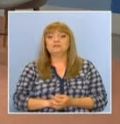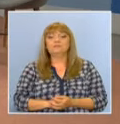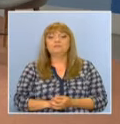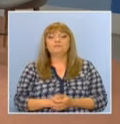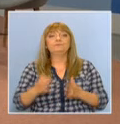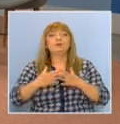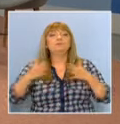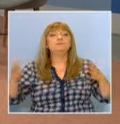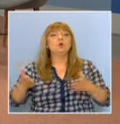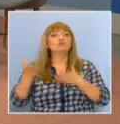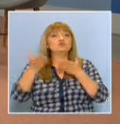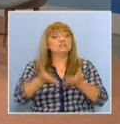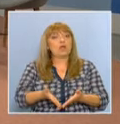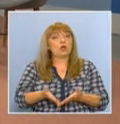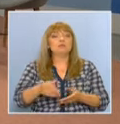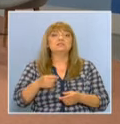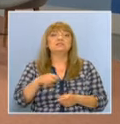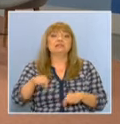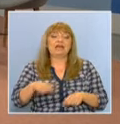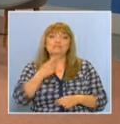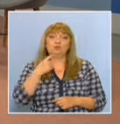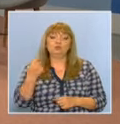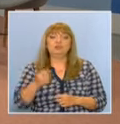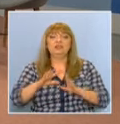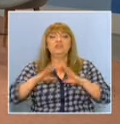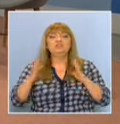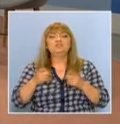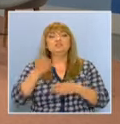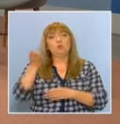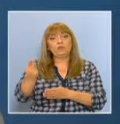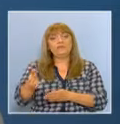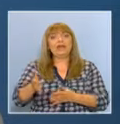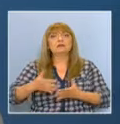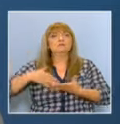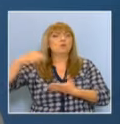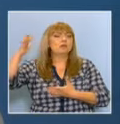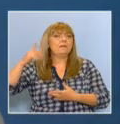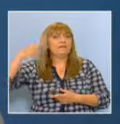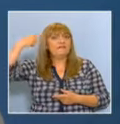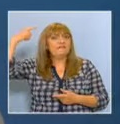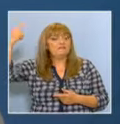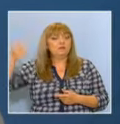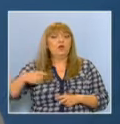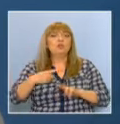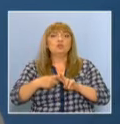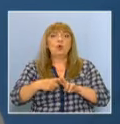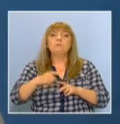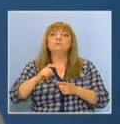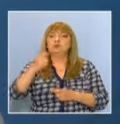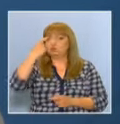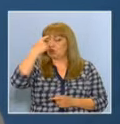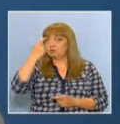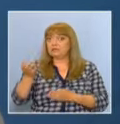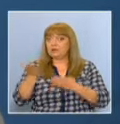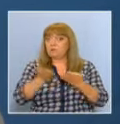са гост лекторите тази година и всички от тях изявени философи. Конкретно Ноам Чомски е поканен да бъде гост